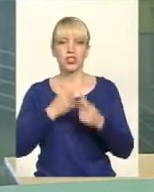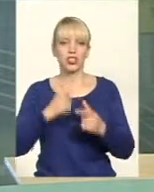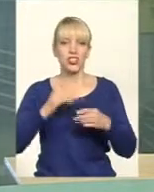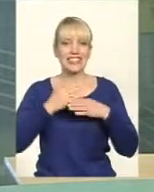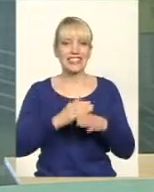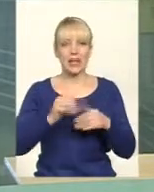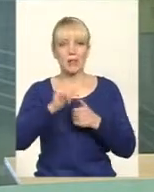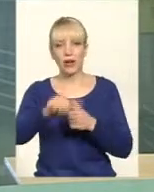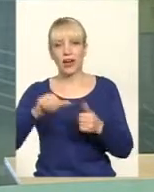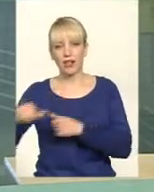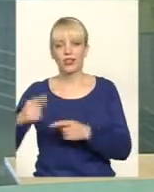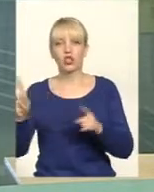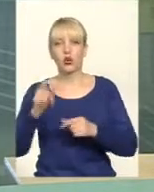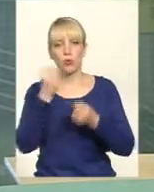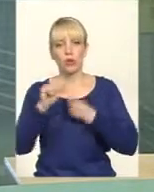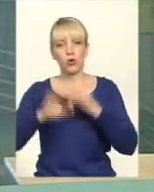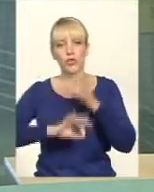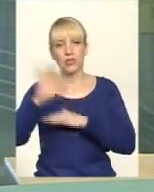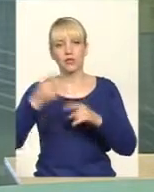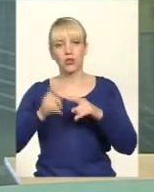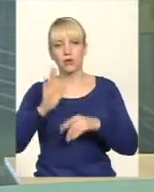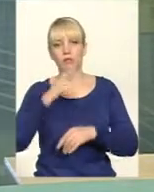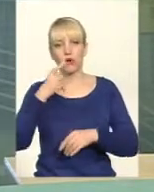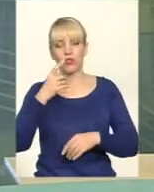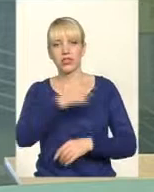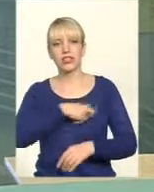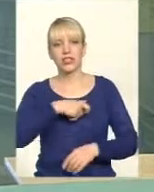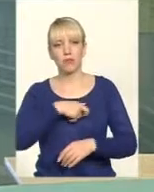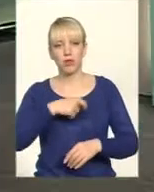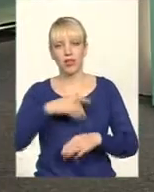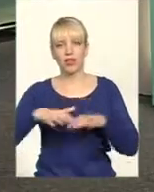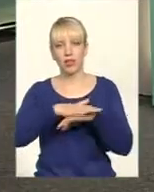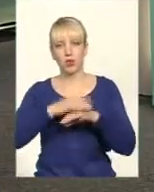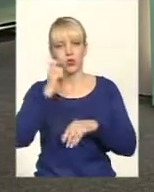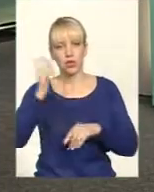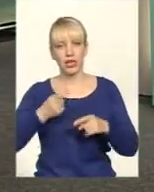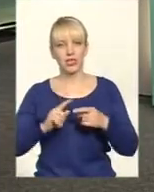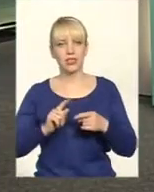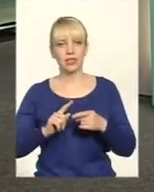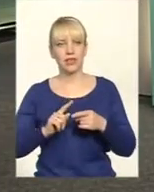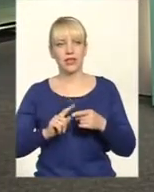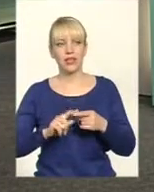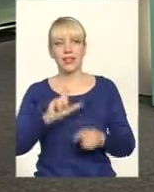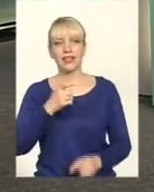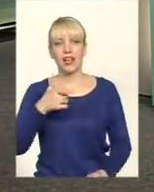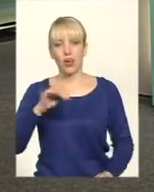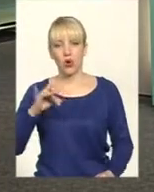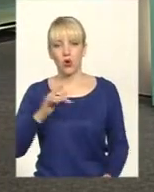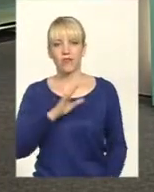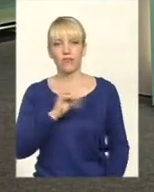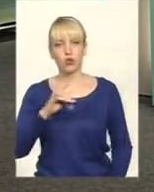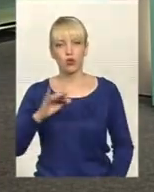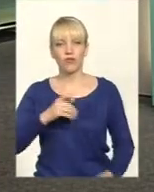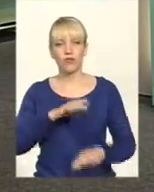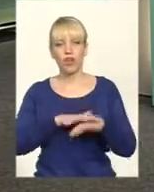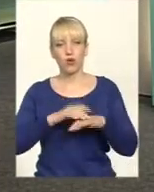на Сході? Сьогодні про це та інше ми будемо говорити із народними депутатами України. Знайомтесь, Євген Єгор Фірсов, народний